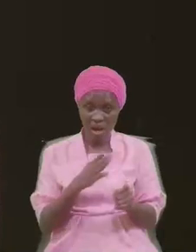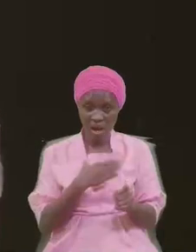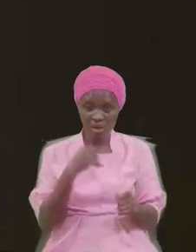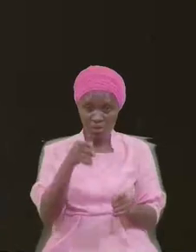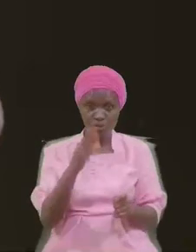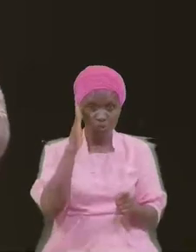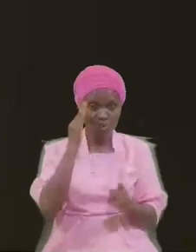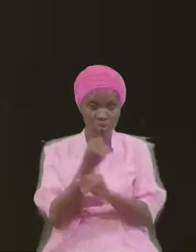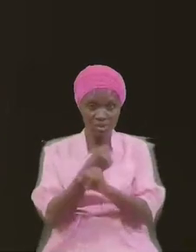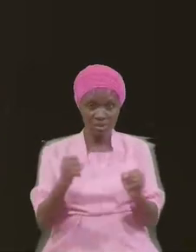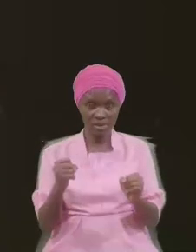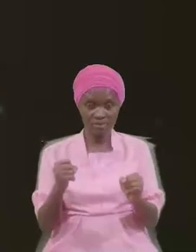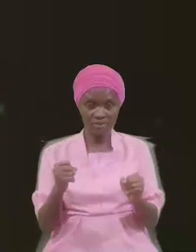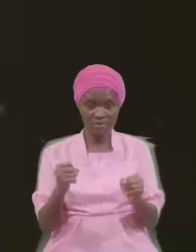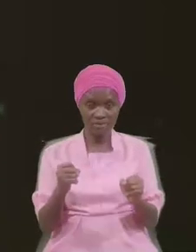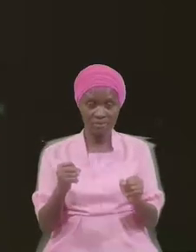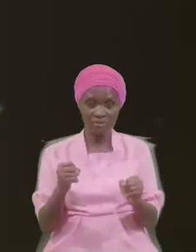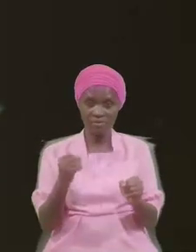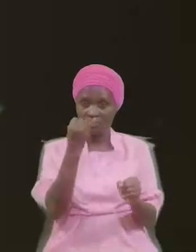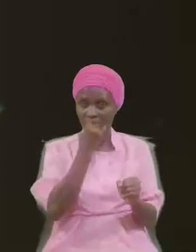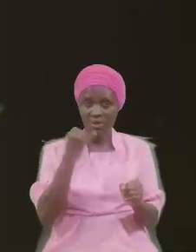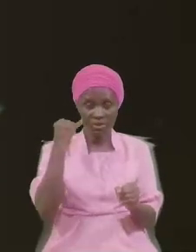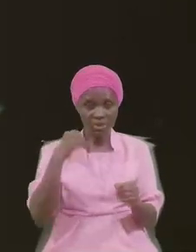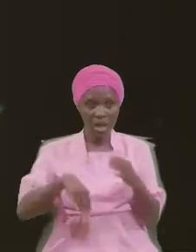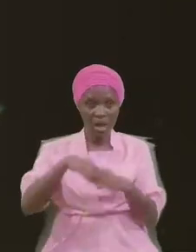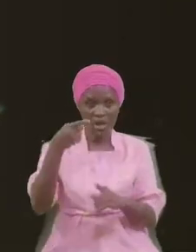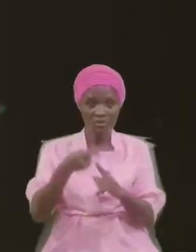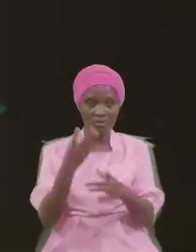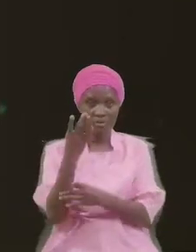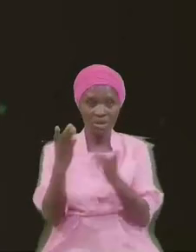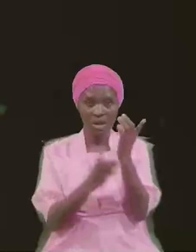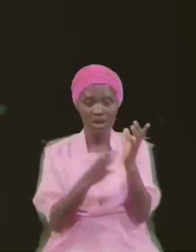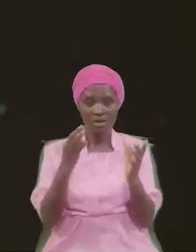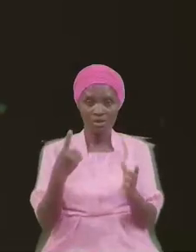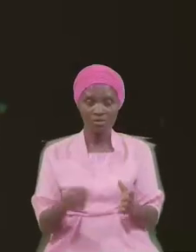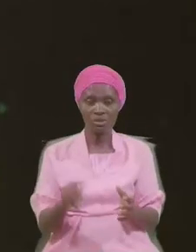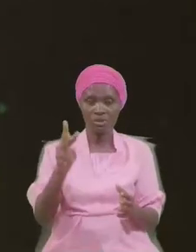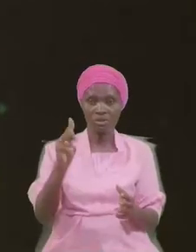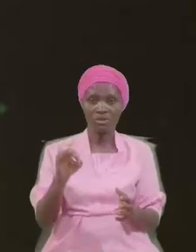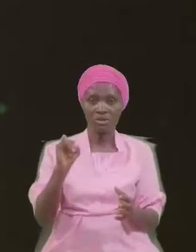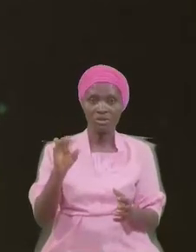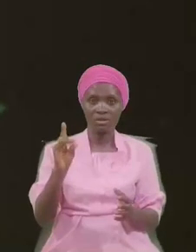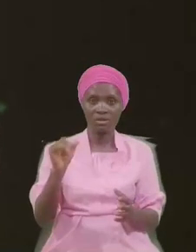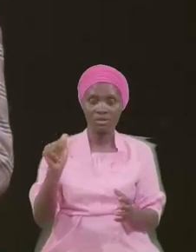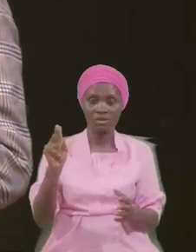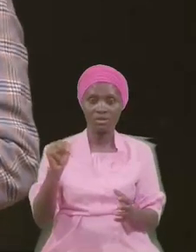délivre Israël de la main de Madian. N'est-ce pas moi qui t'envoie?